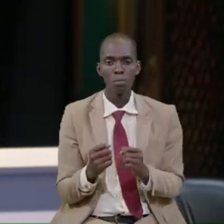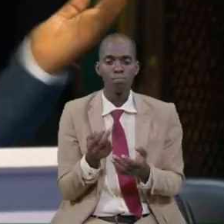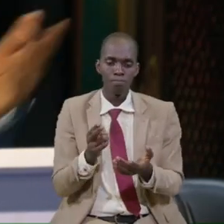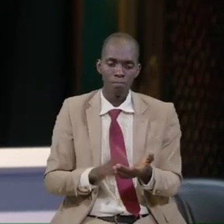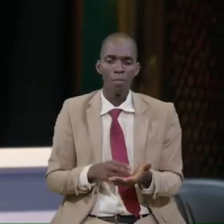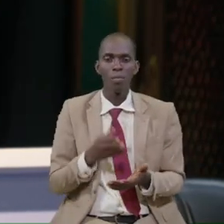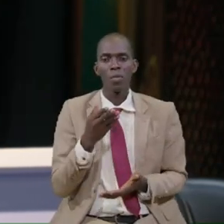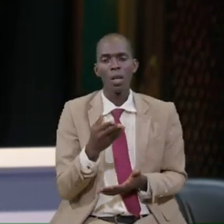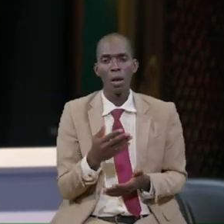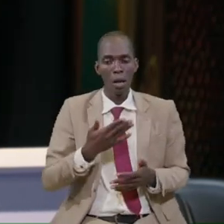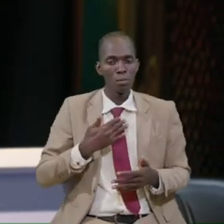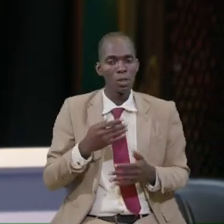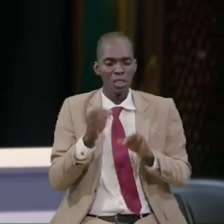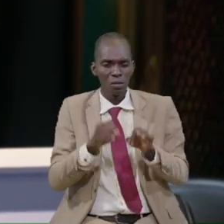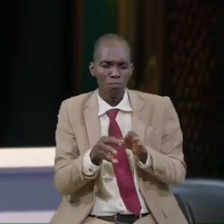il faut bien nous orienter, il faut